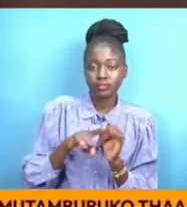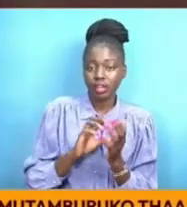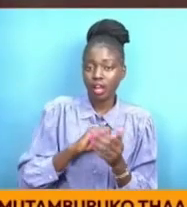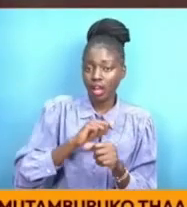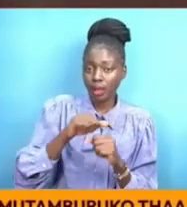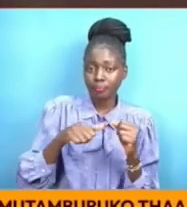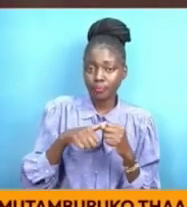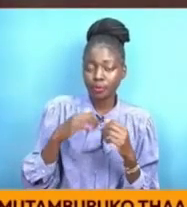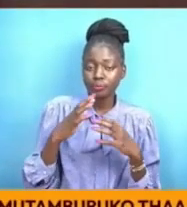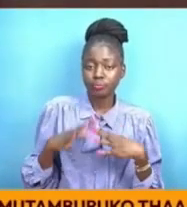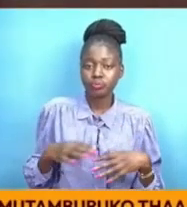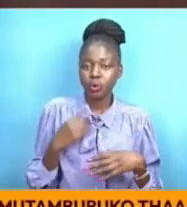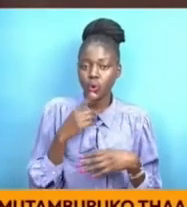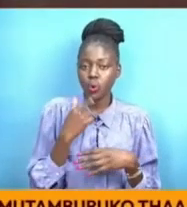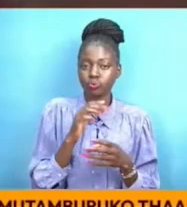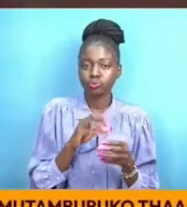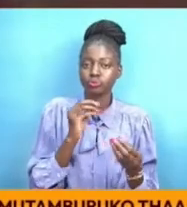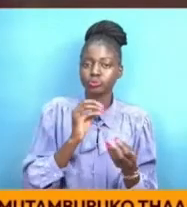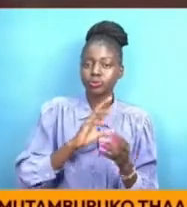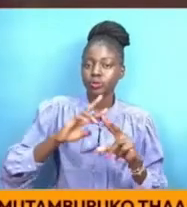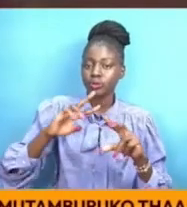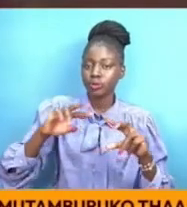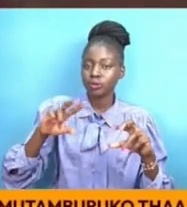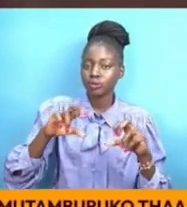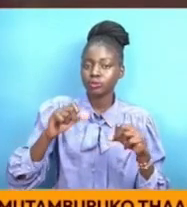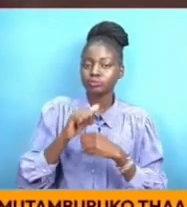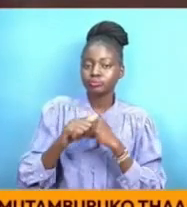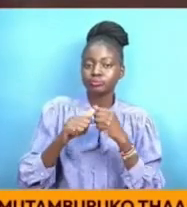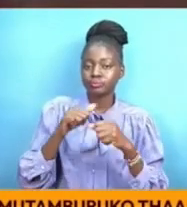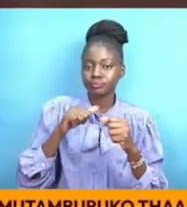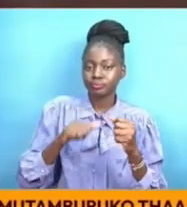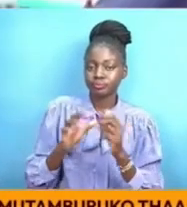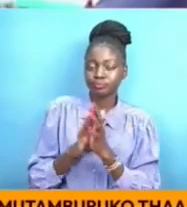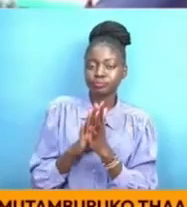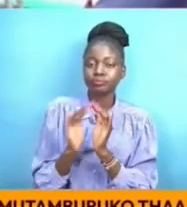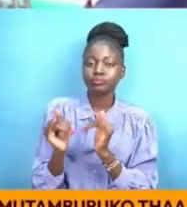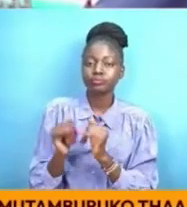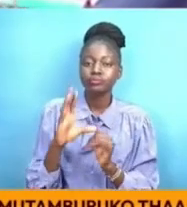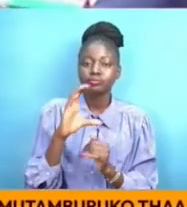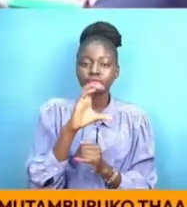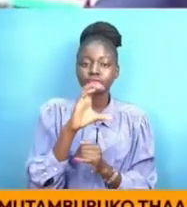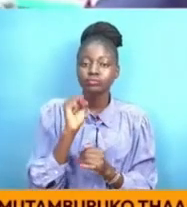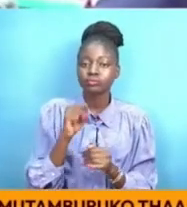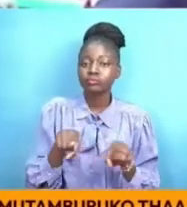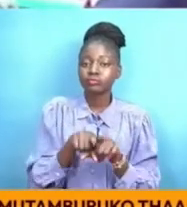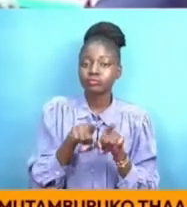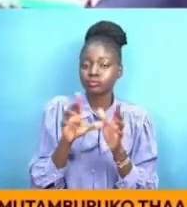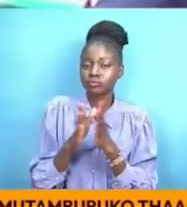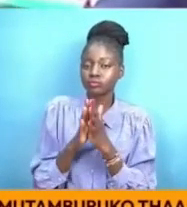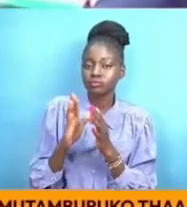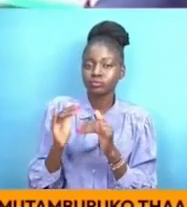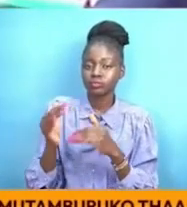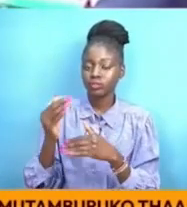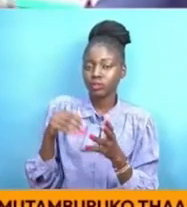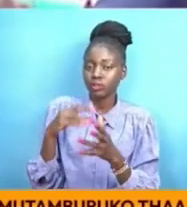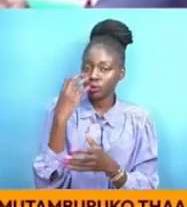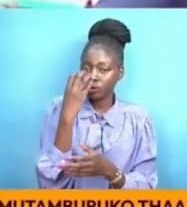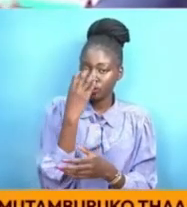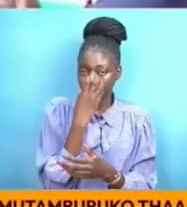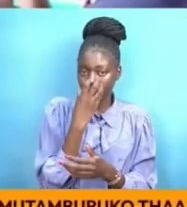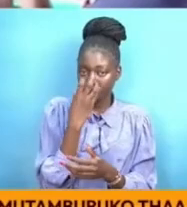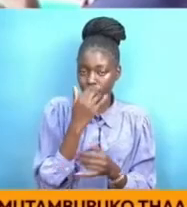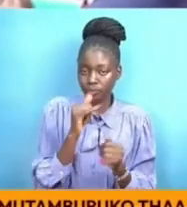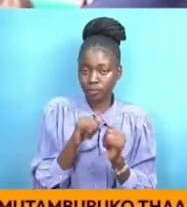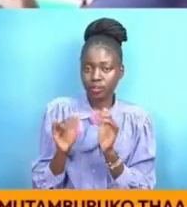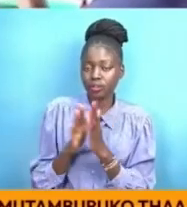na adwari ya marakolido makema dhulima dhudu wa kwadikitita mamenista uwa alidhu wa mtogoli wa furuili ya mruto ukuro